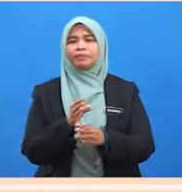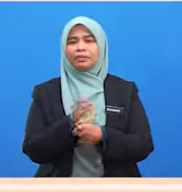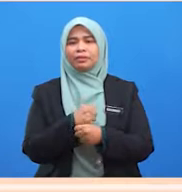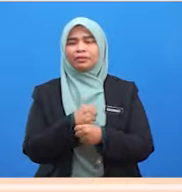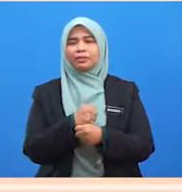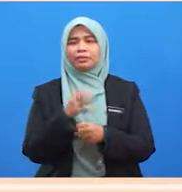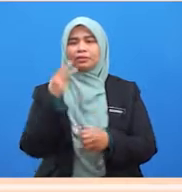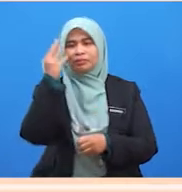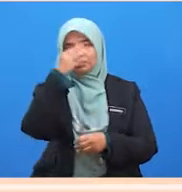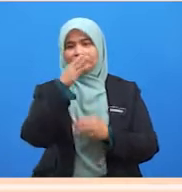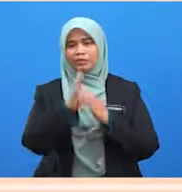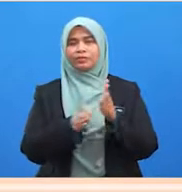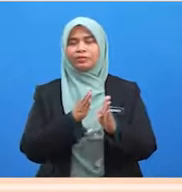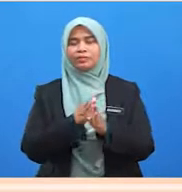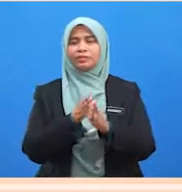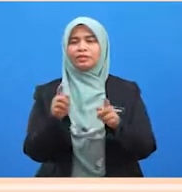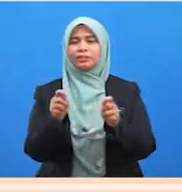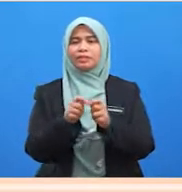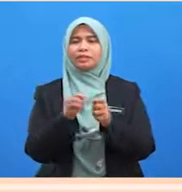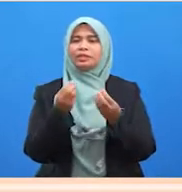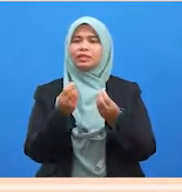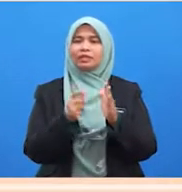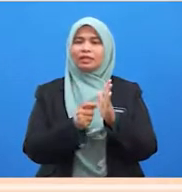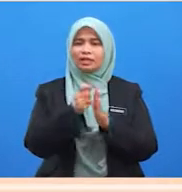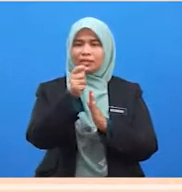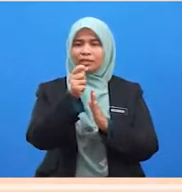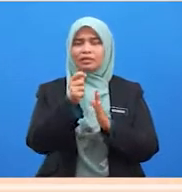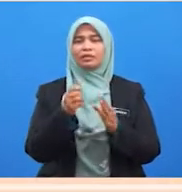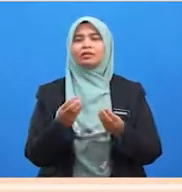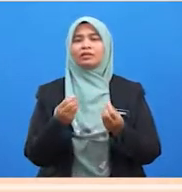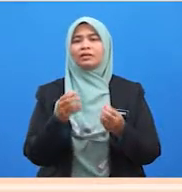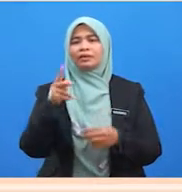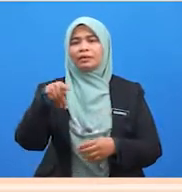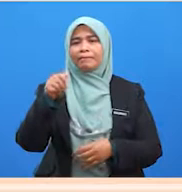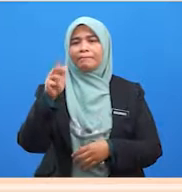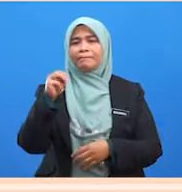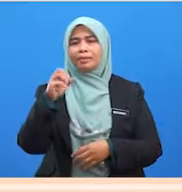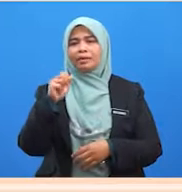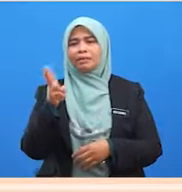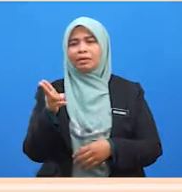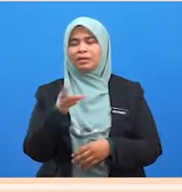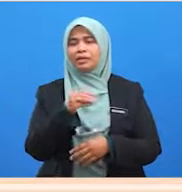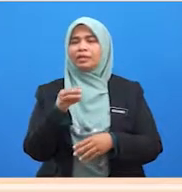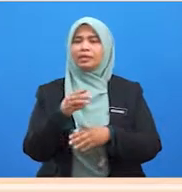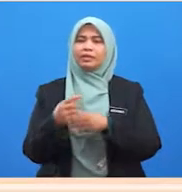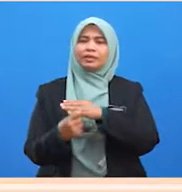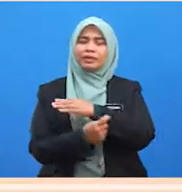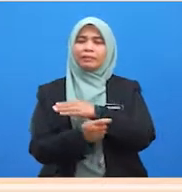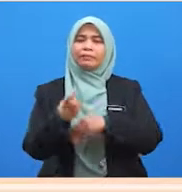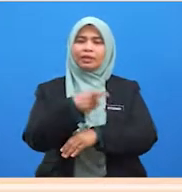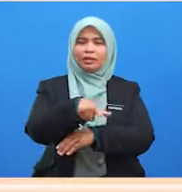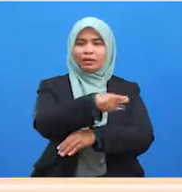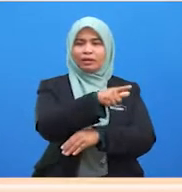bumi seperti tanah tinggi, tanah beralun, tanah pamah dan pinggir laut yang terdapat di